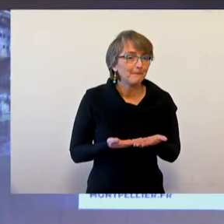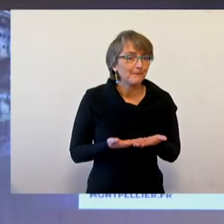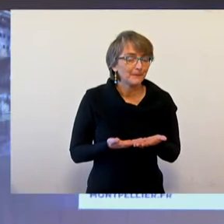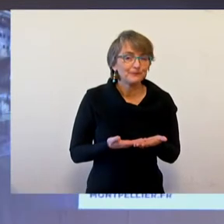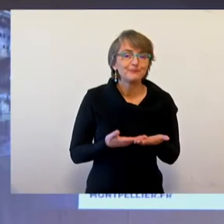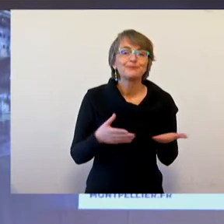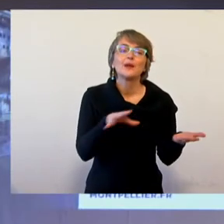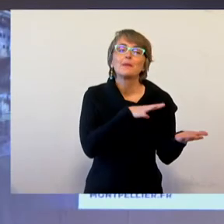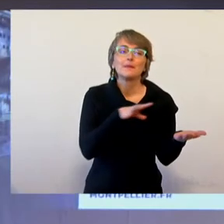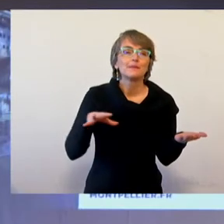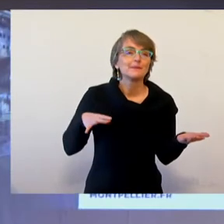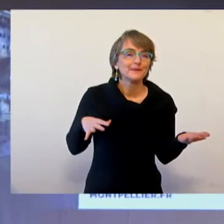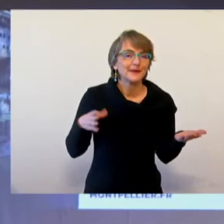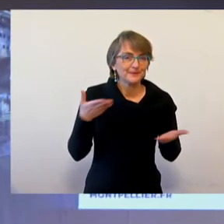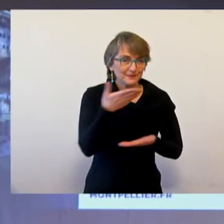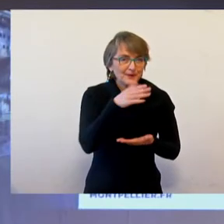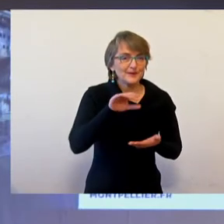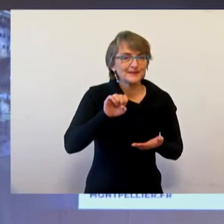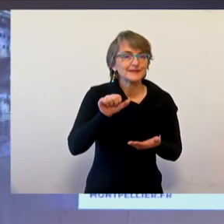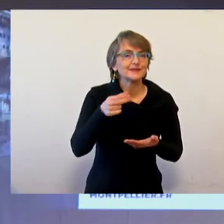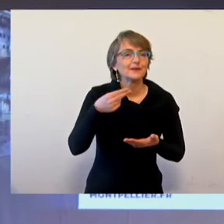Madame Saint-Martin, pardon.